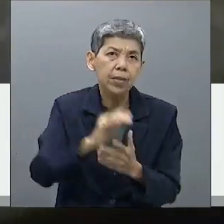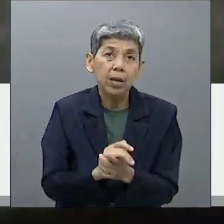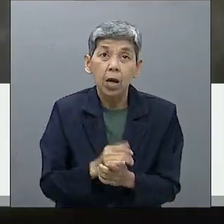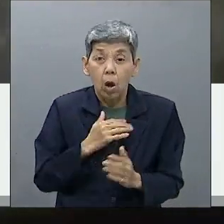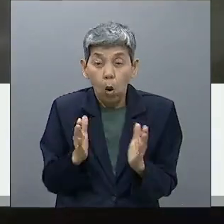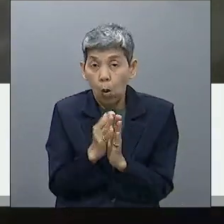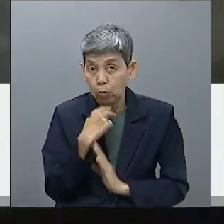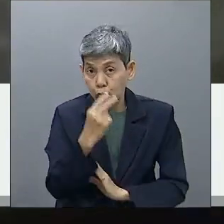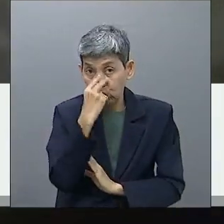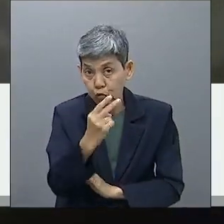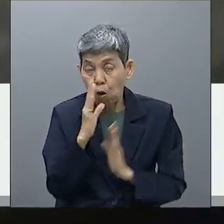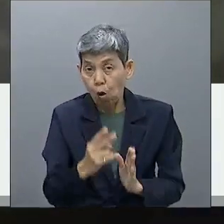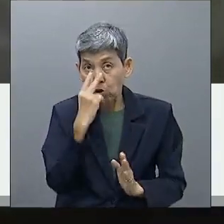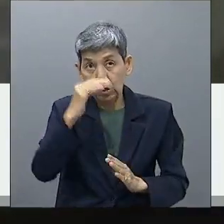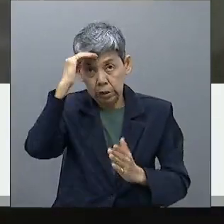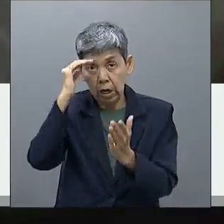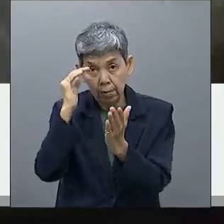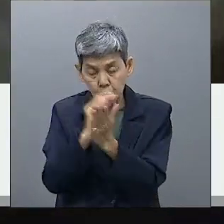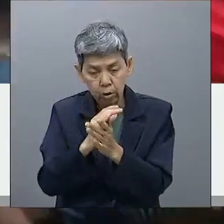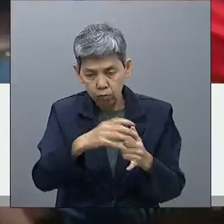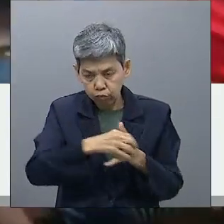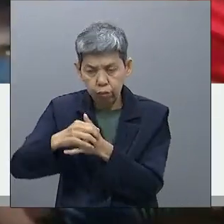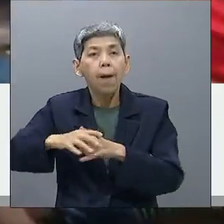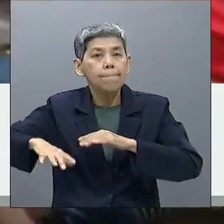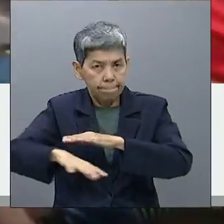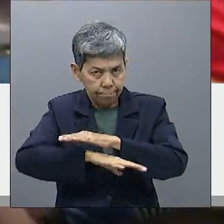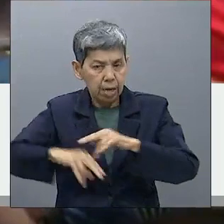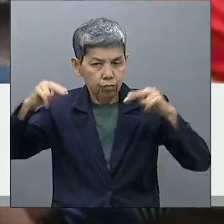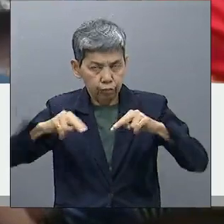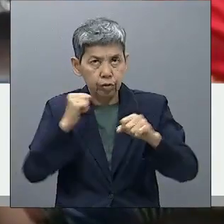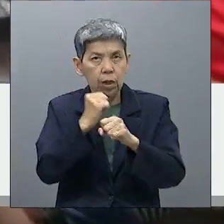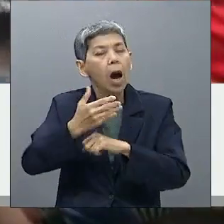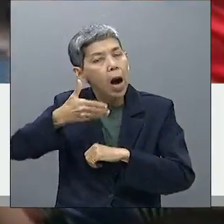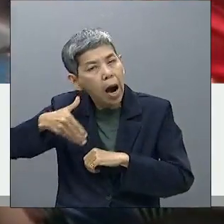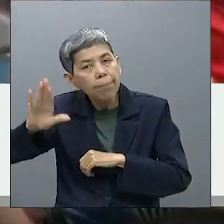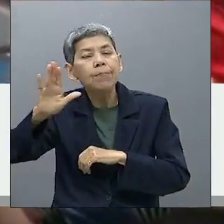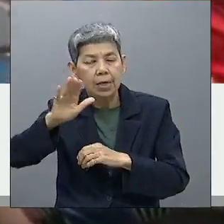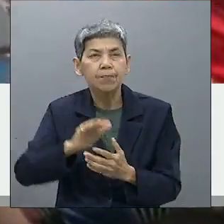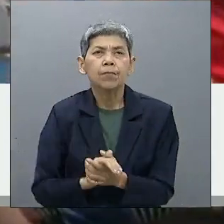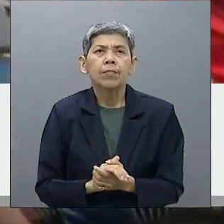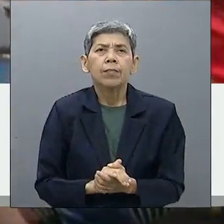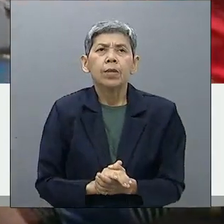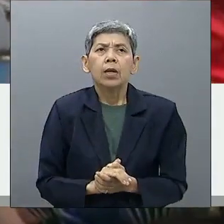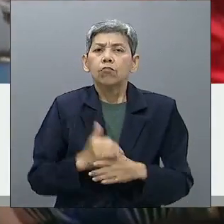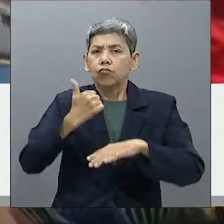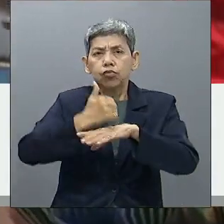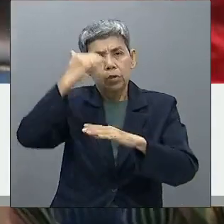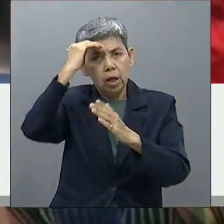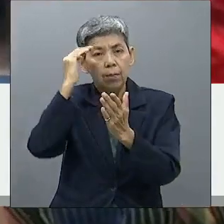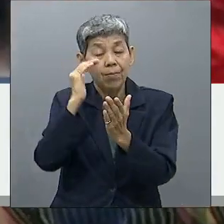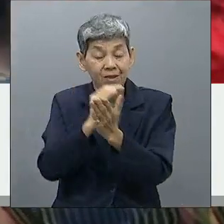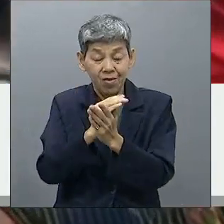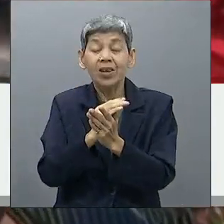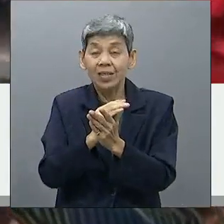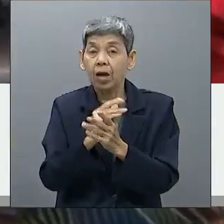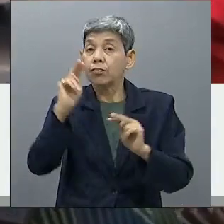ร่วมในเหตุการณ์2คนตำรวจกันตัวไว้เป็นพยานปล่อยตัวกลับเช่นเดียวกันผู้กำกับการสถานีตำรวจ